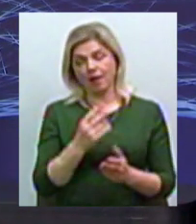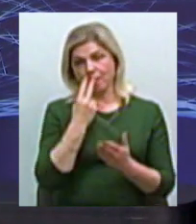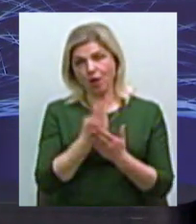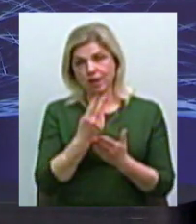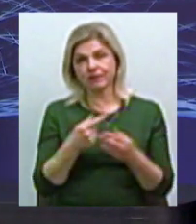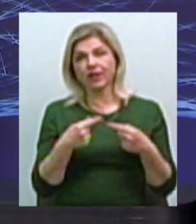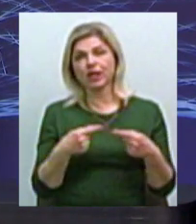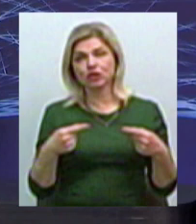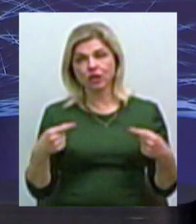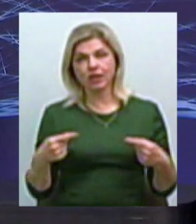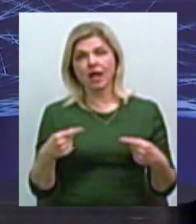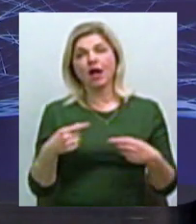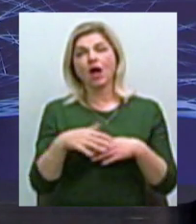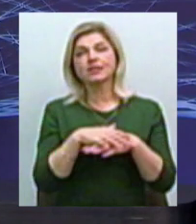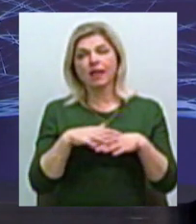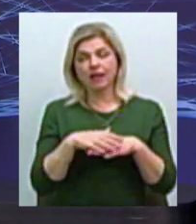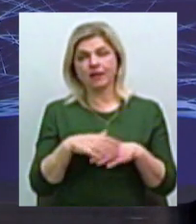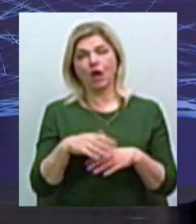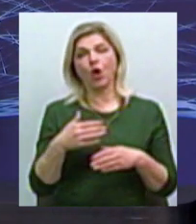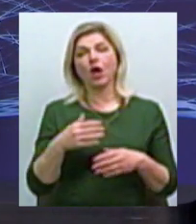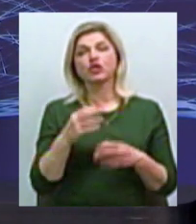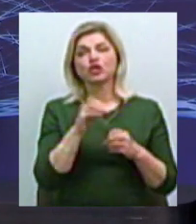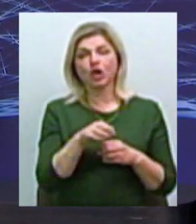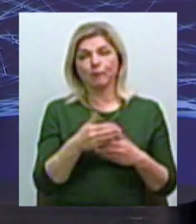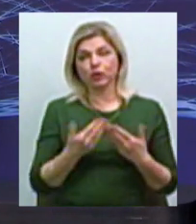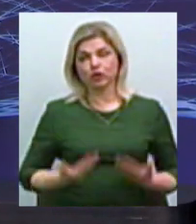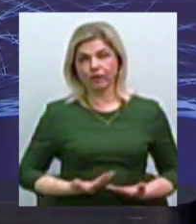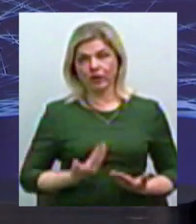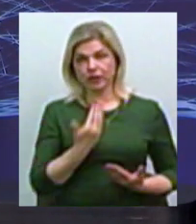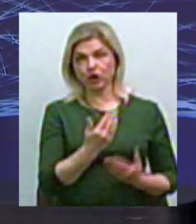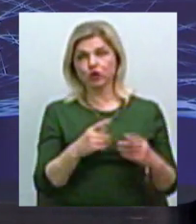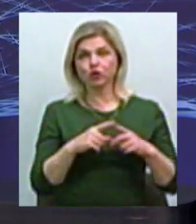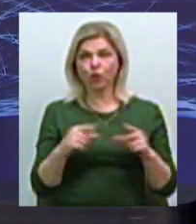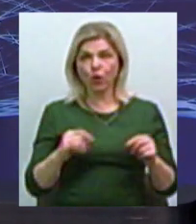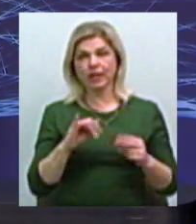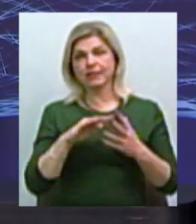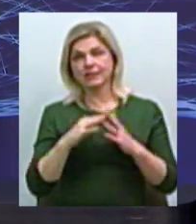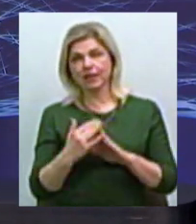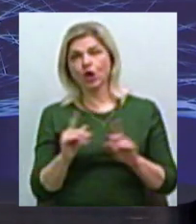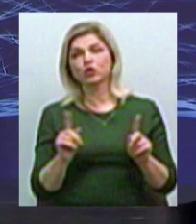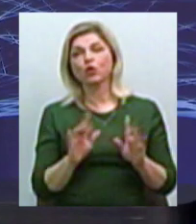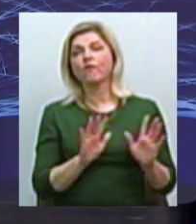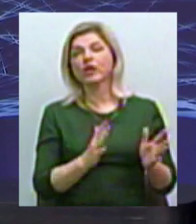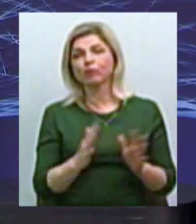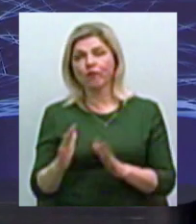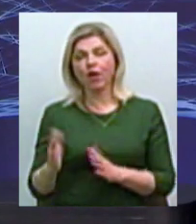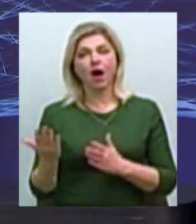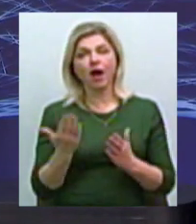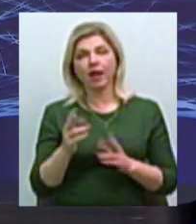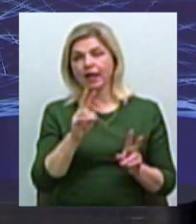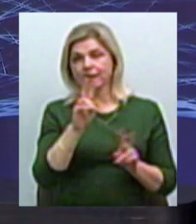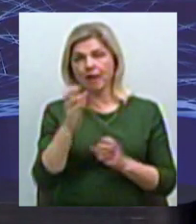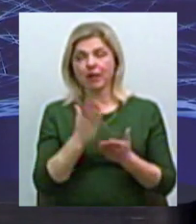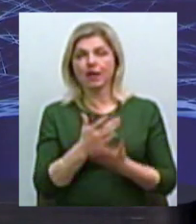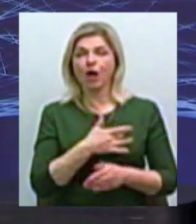сказати, селам громади, чим живе їхня школа, чим живе їхнє село, і що в них відбувається, які теми для них є болючими, які